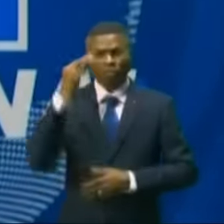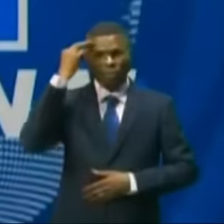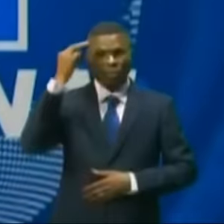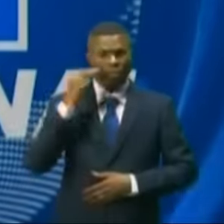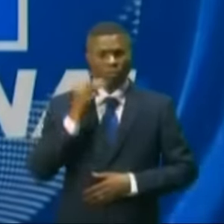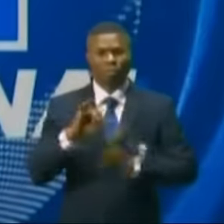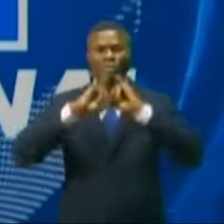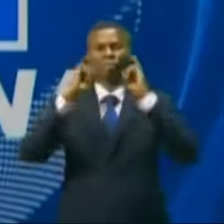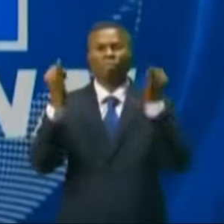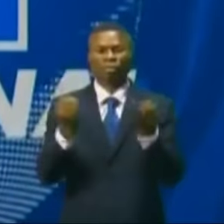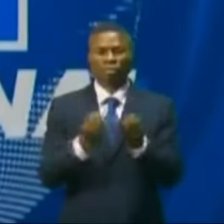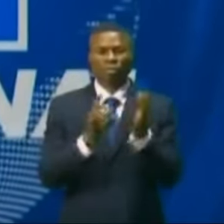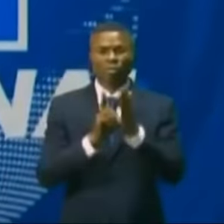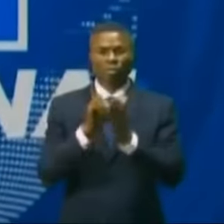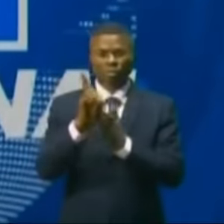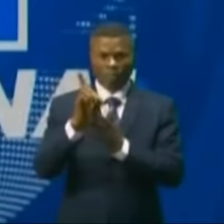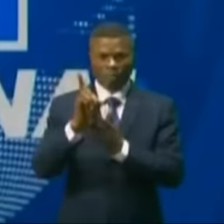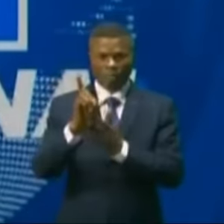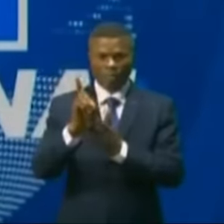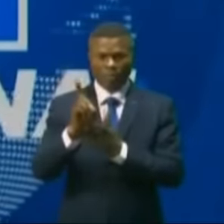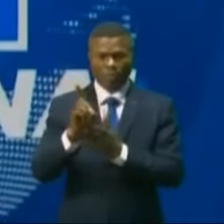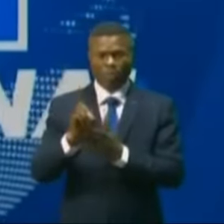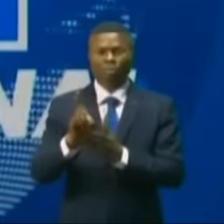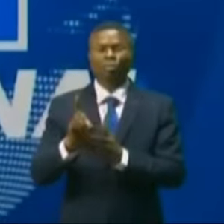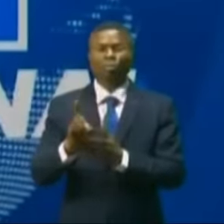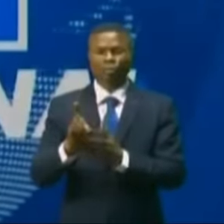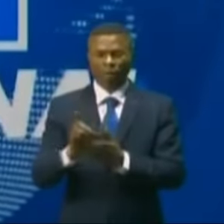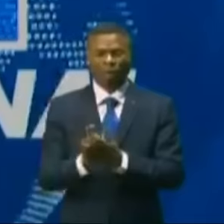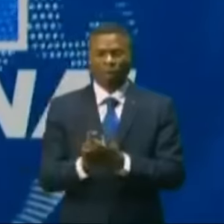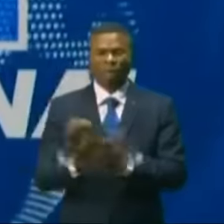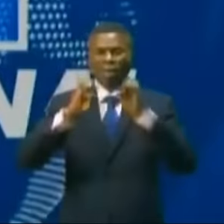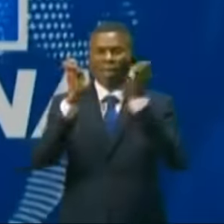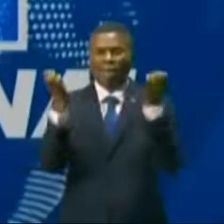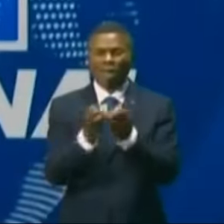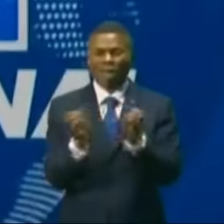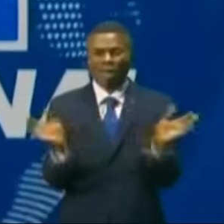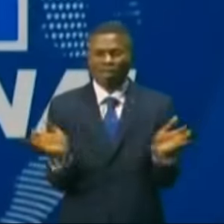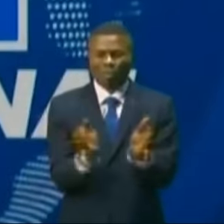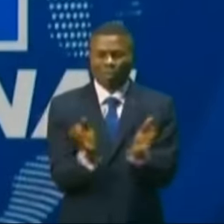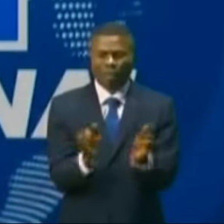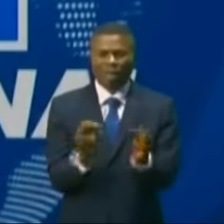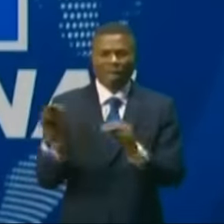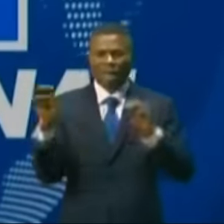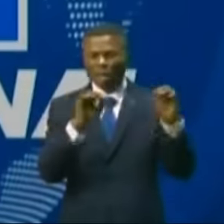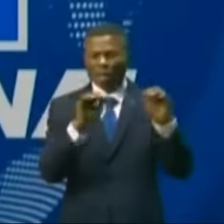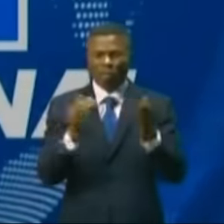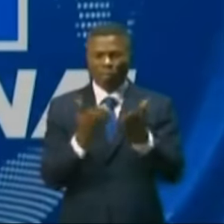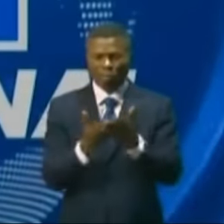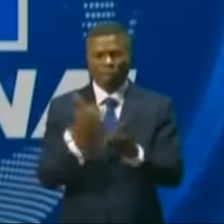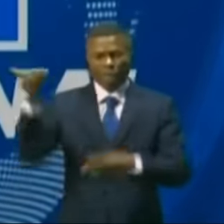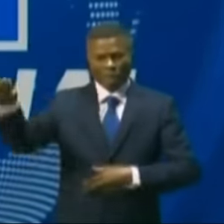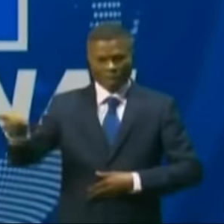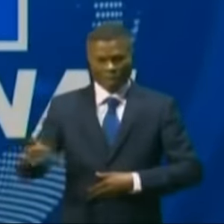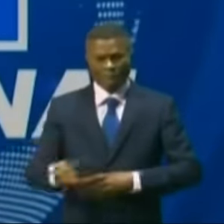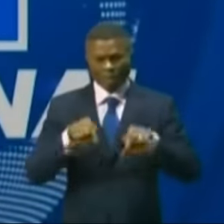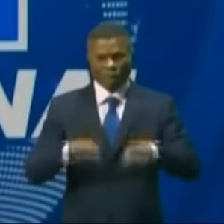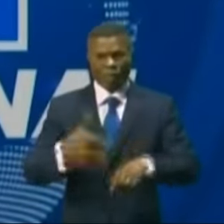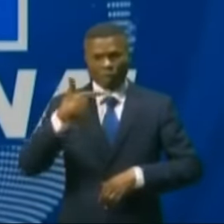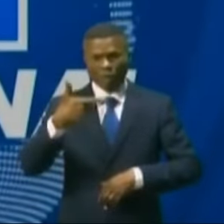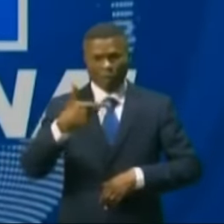de l'Industrie et Développement des Petites et Moyennes Entreprises, Louis Watum Kabamba, a reçu ce